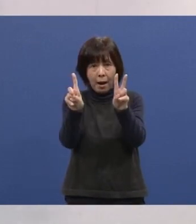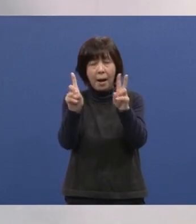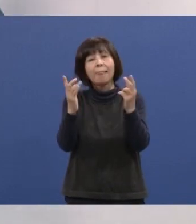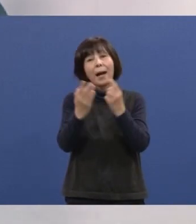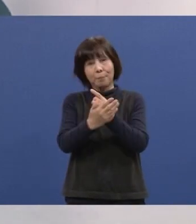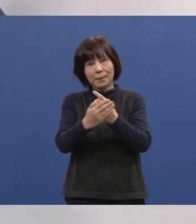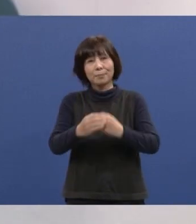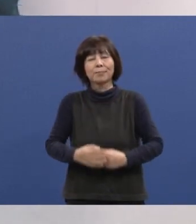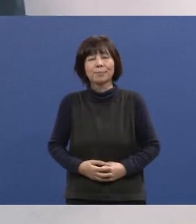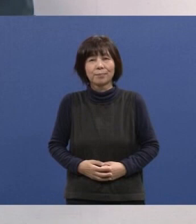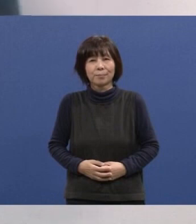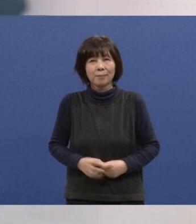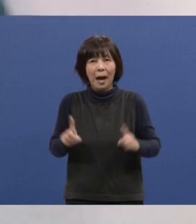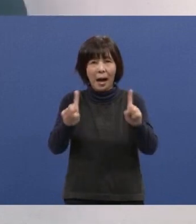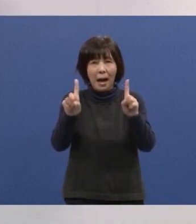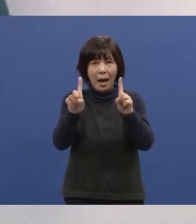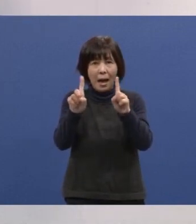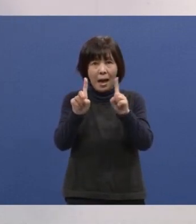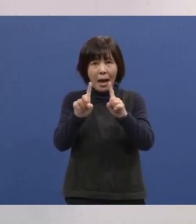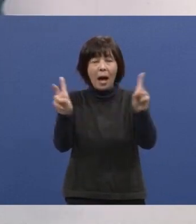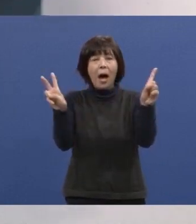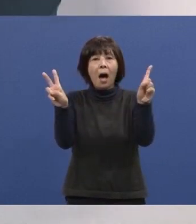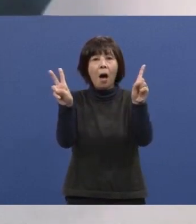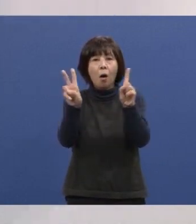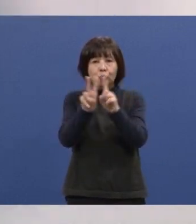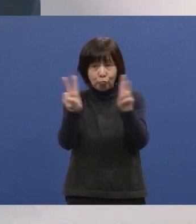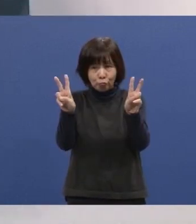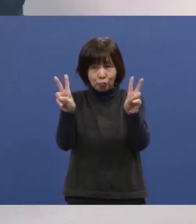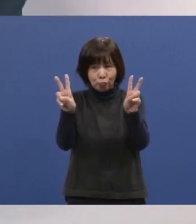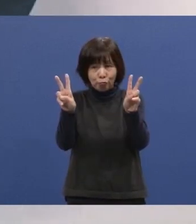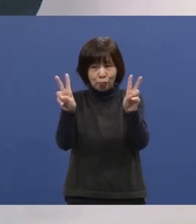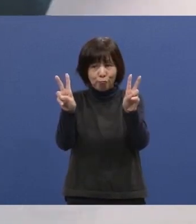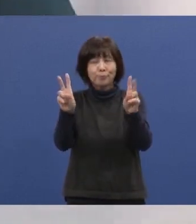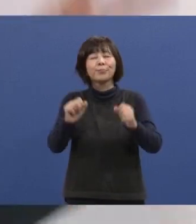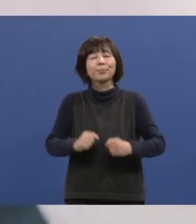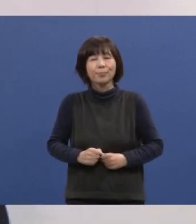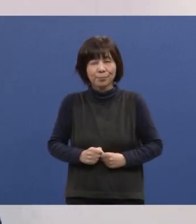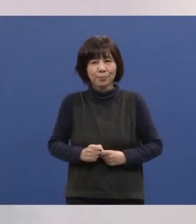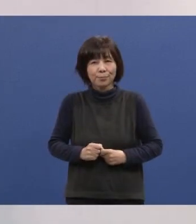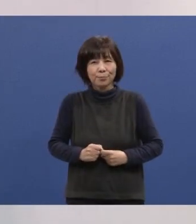替わります。はーう。